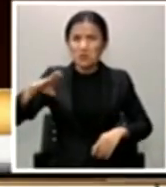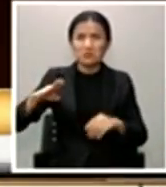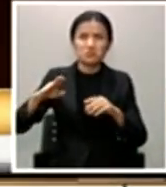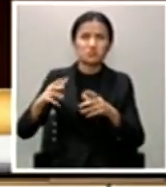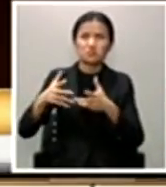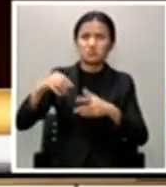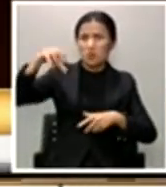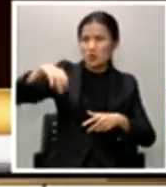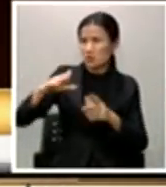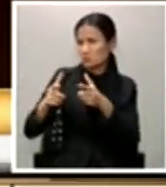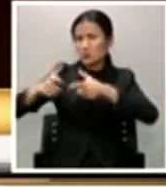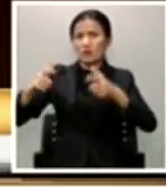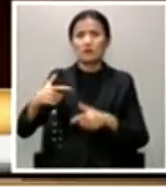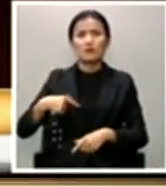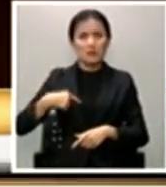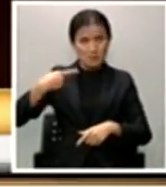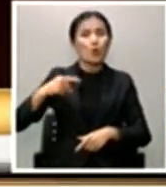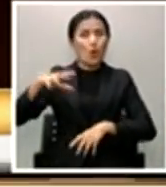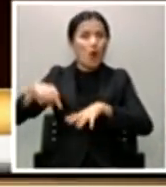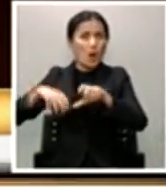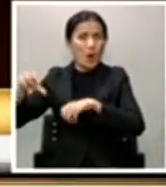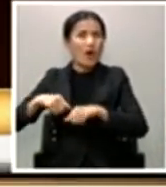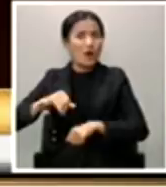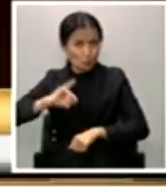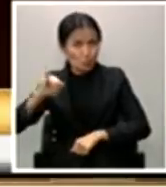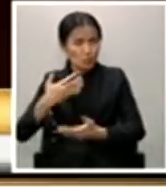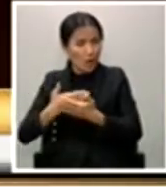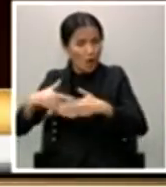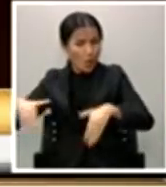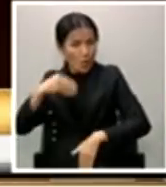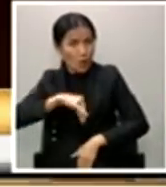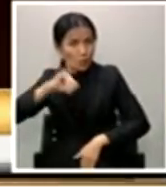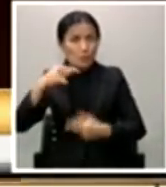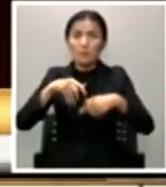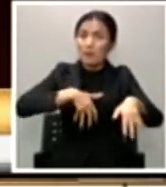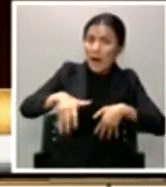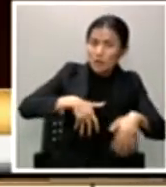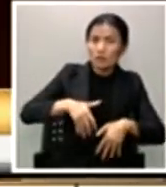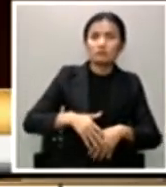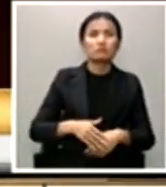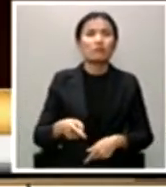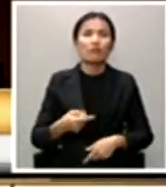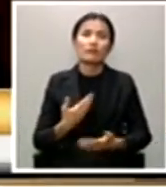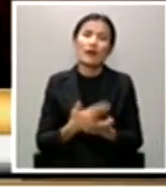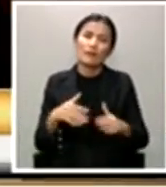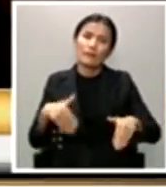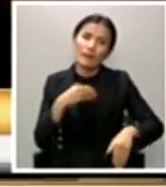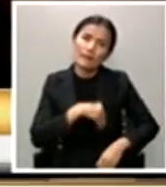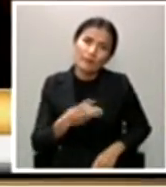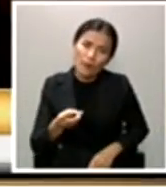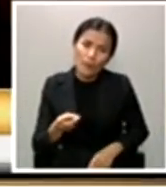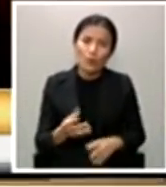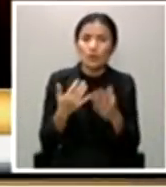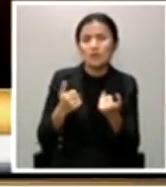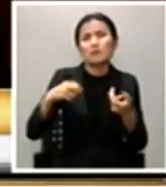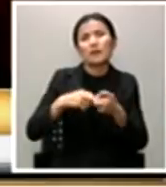น์แน่นอนรากหญ้าไปไม่ถึงข้อ3คือความล้มเหลวของเราก็คือว่าเราไม่สามารถ